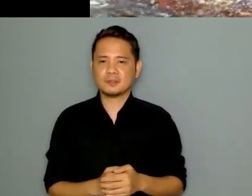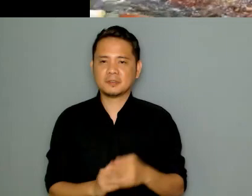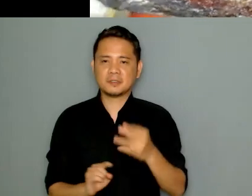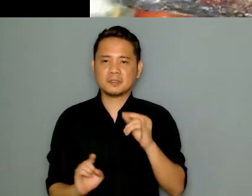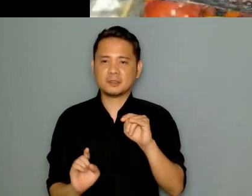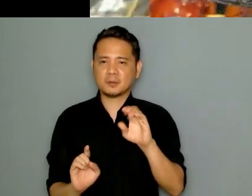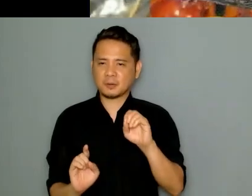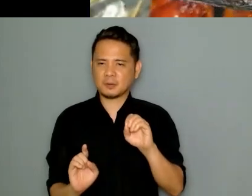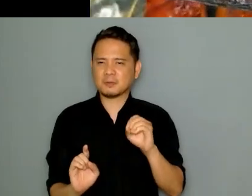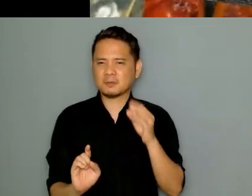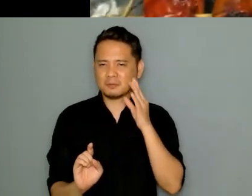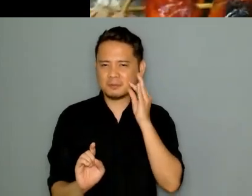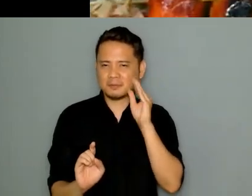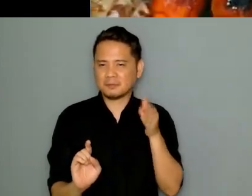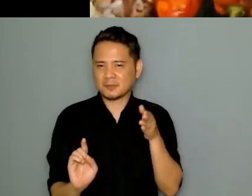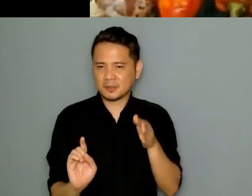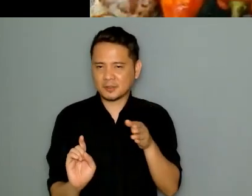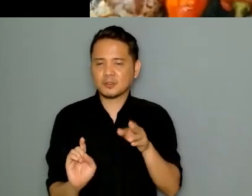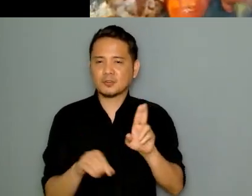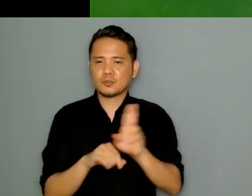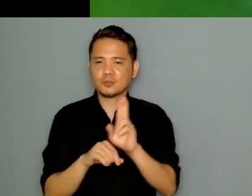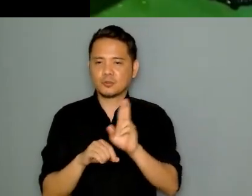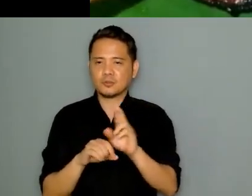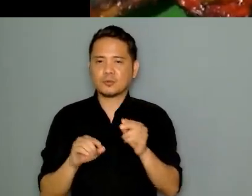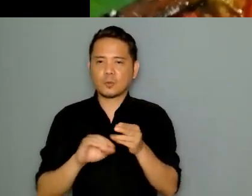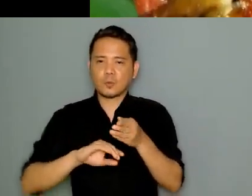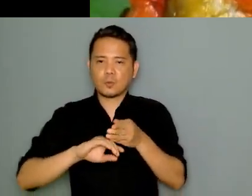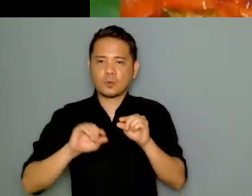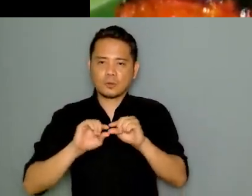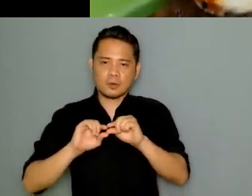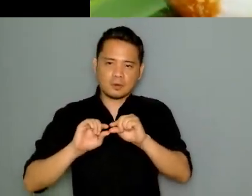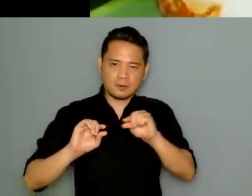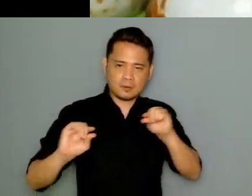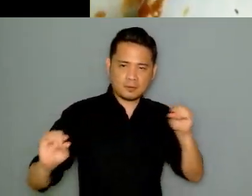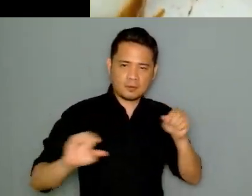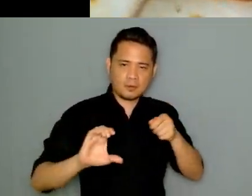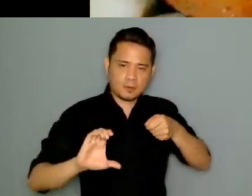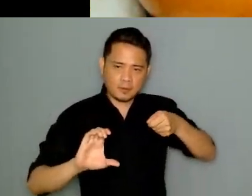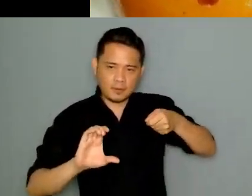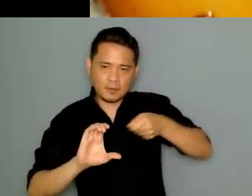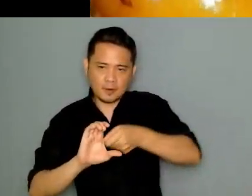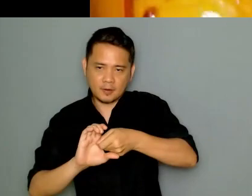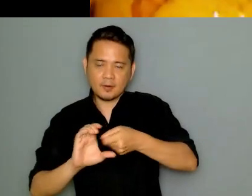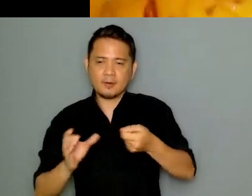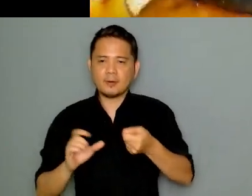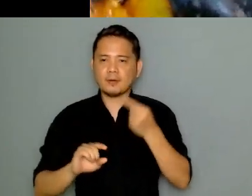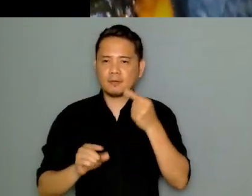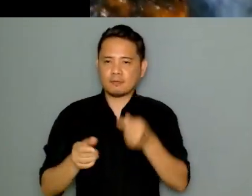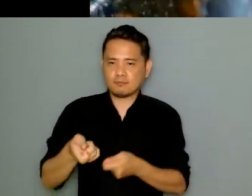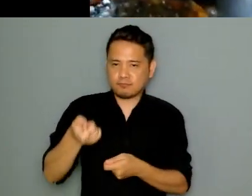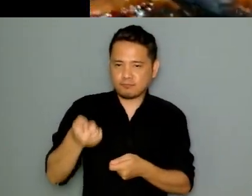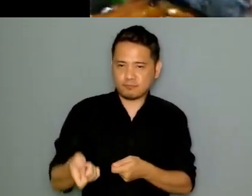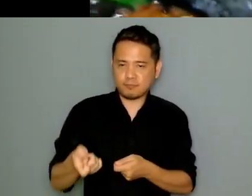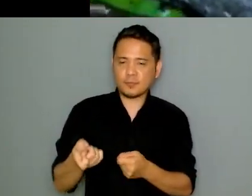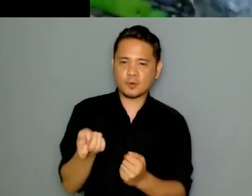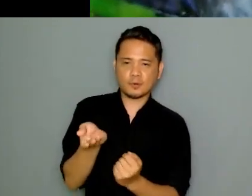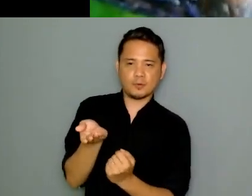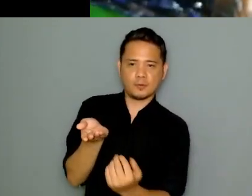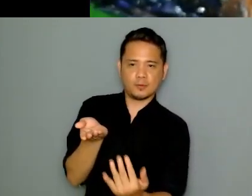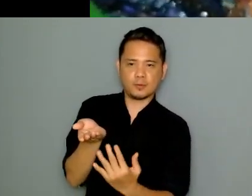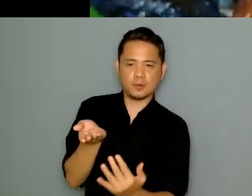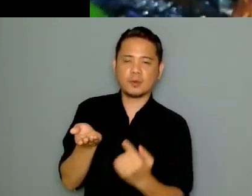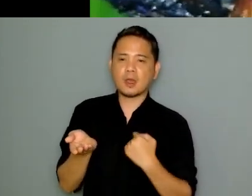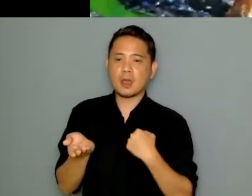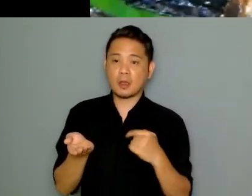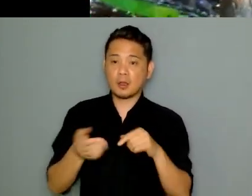ng pag-iihaw, which is gagamit tayo ng kahoy. So pagkahoy ang ginagamit ko, sa labas talaga ako